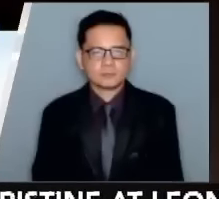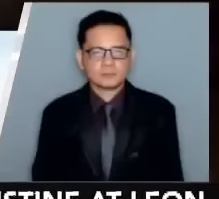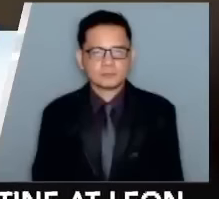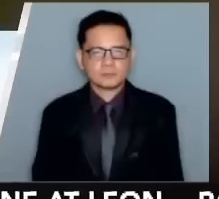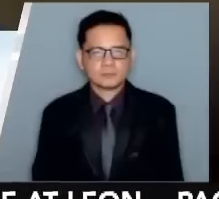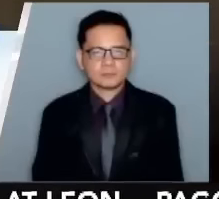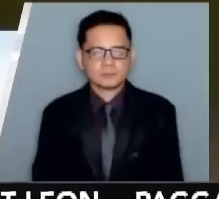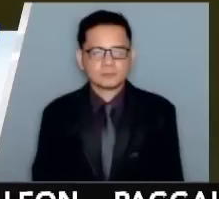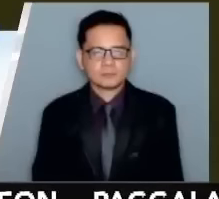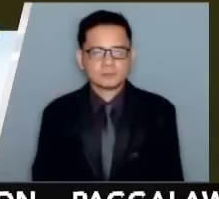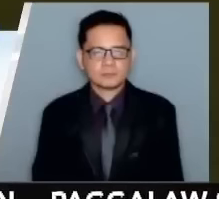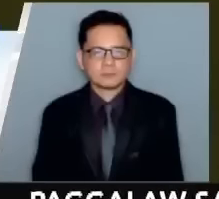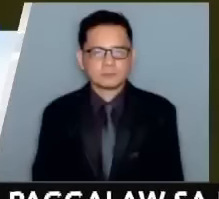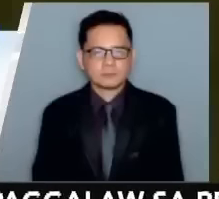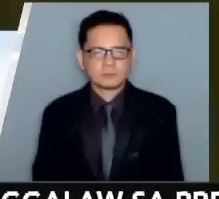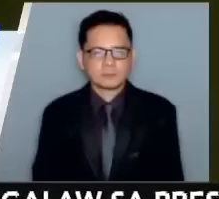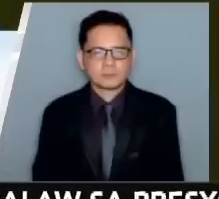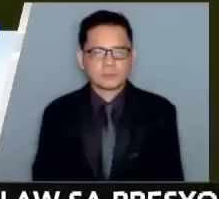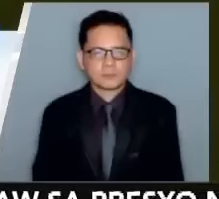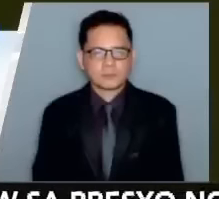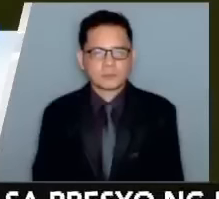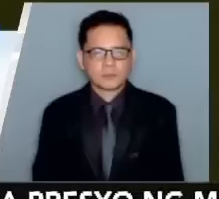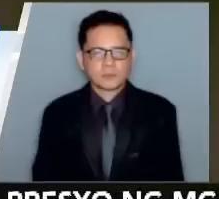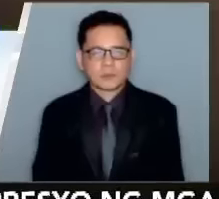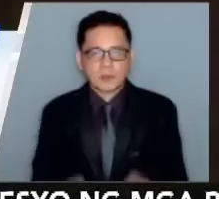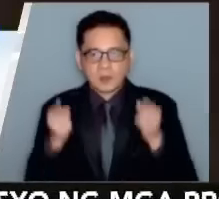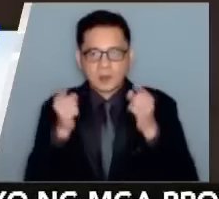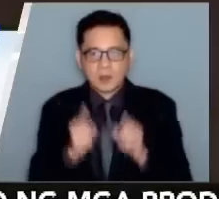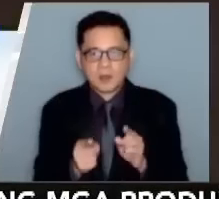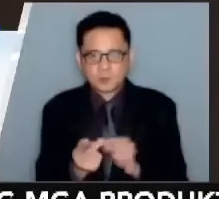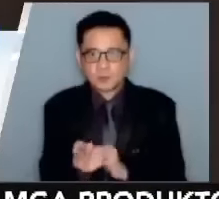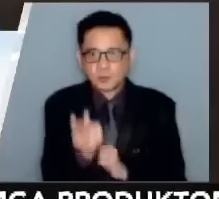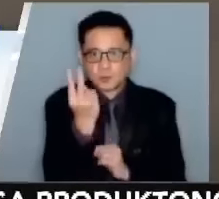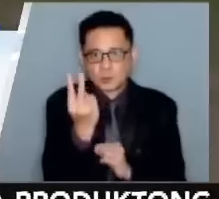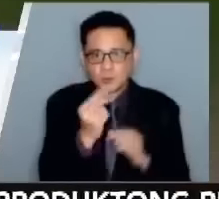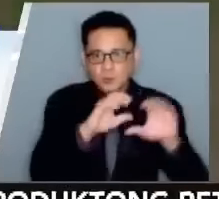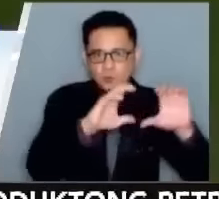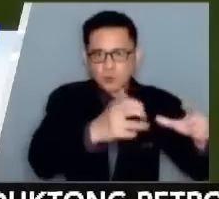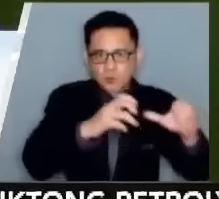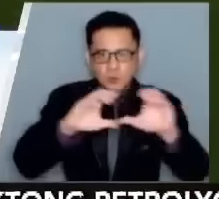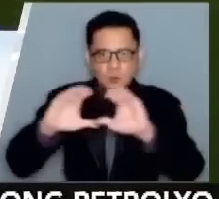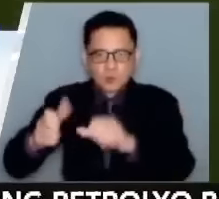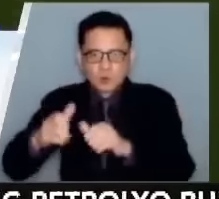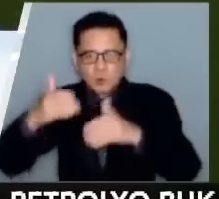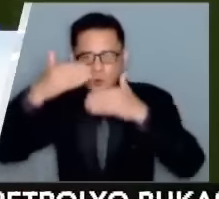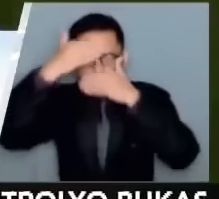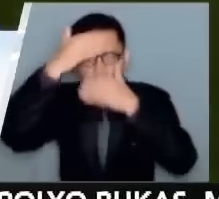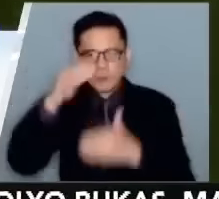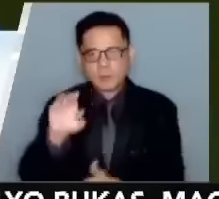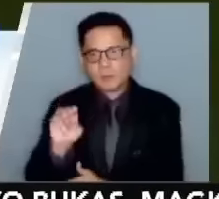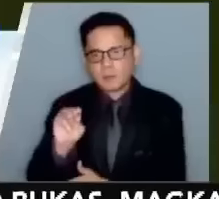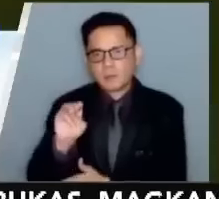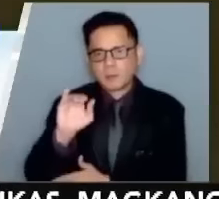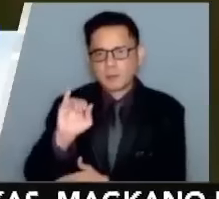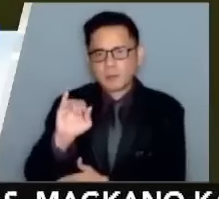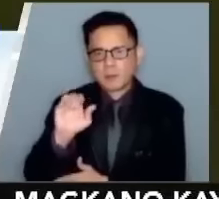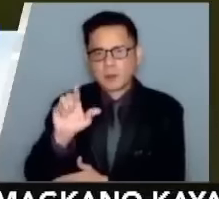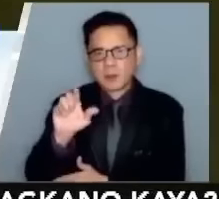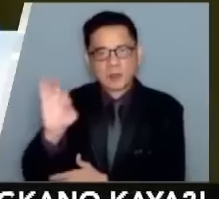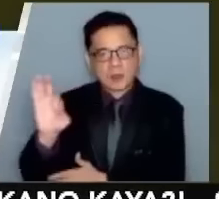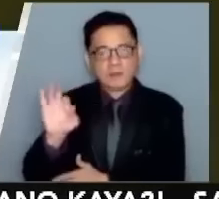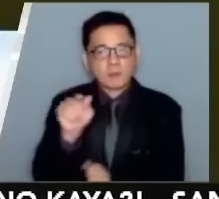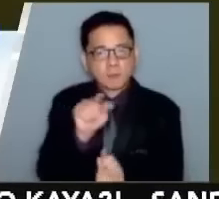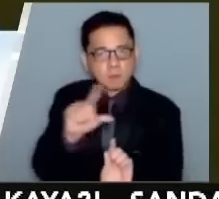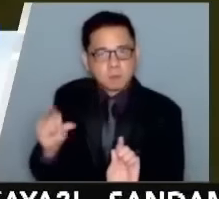bakbakan yan sa pagitan ng dalawang grupo ng Moro Islamic liberation front o MILF sa pagalungan magindanao del Sur